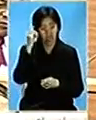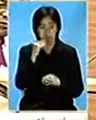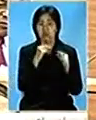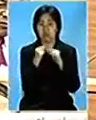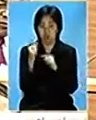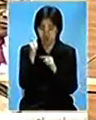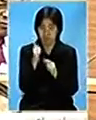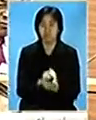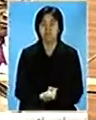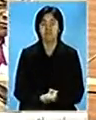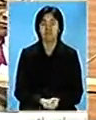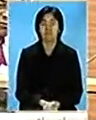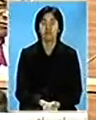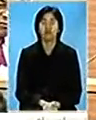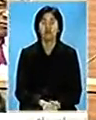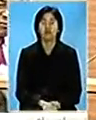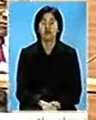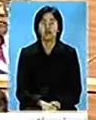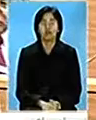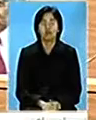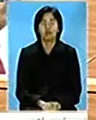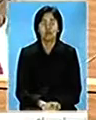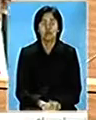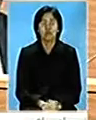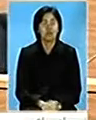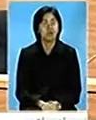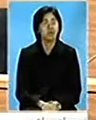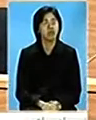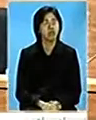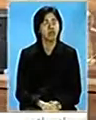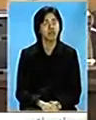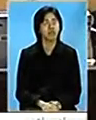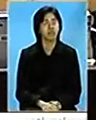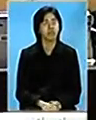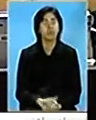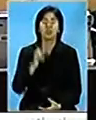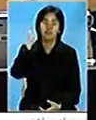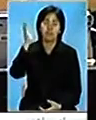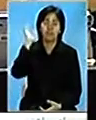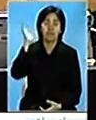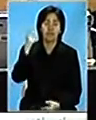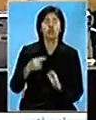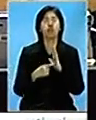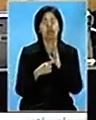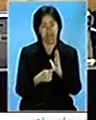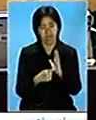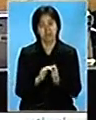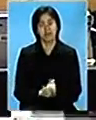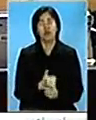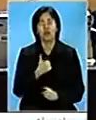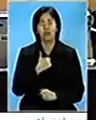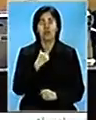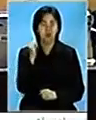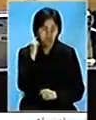ไม่ครับ เรื่องนี้นะครับท่านก็อภิปรายแล้วก็ท่านก็ยกตัวอย่างนะครับผมก็นั่ง